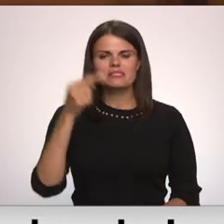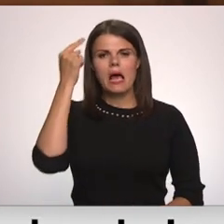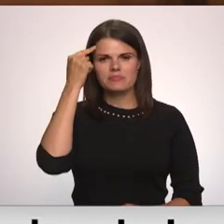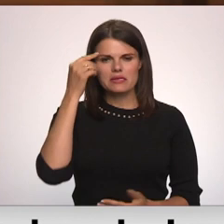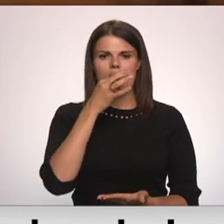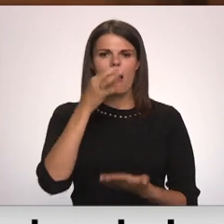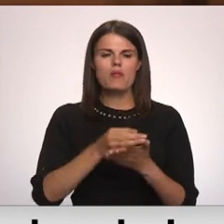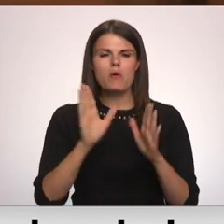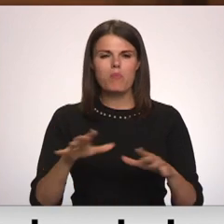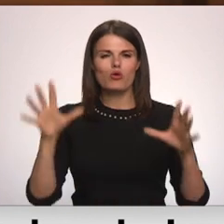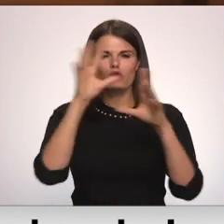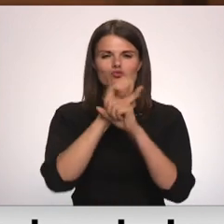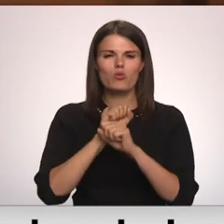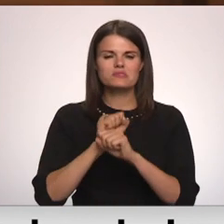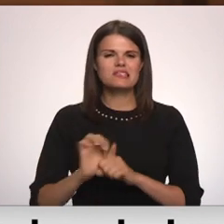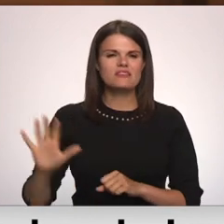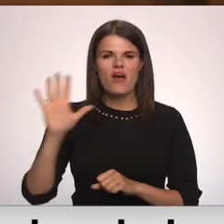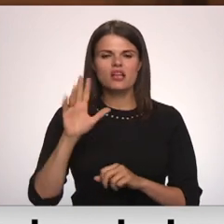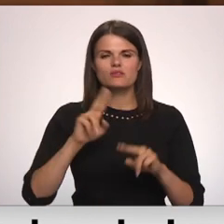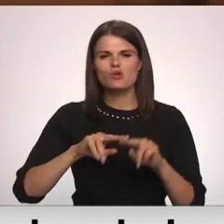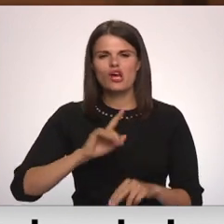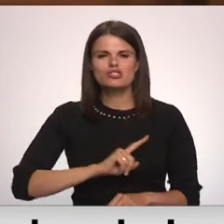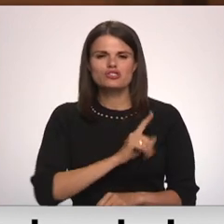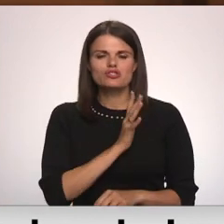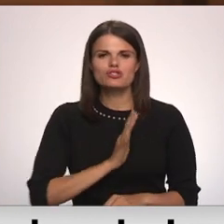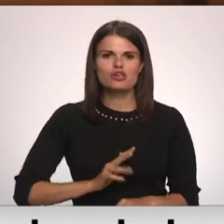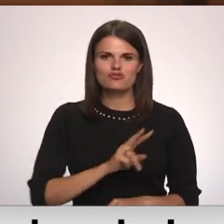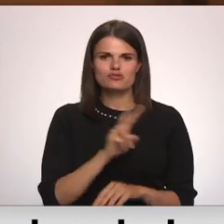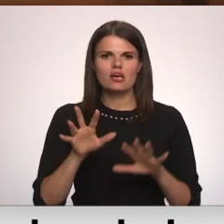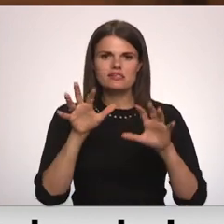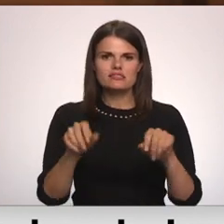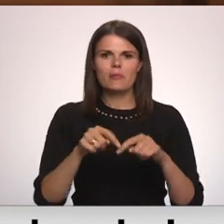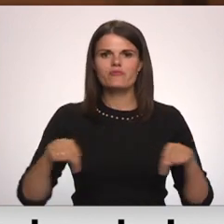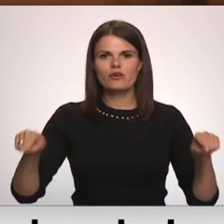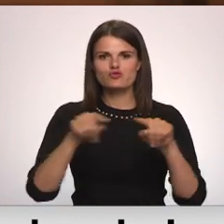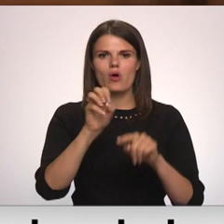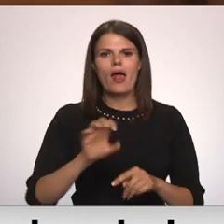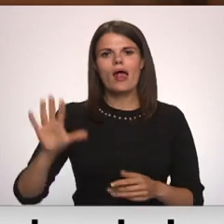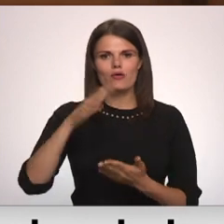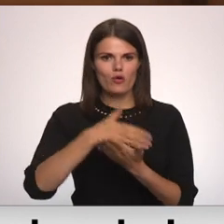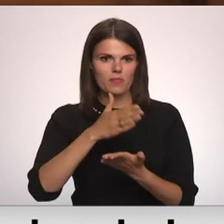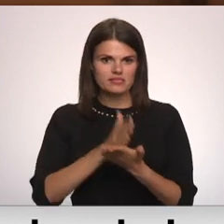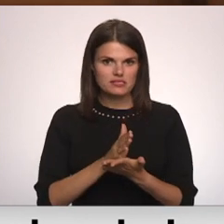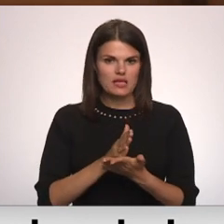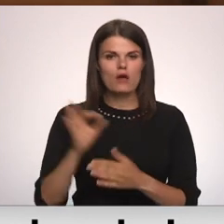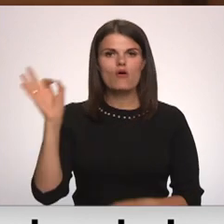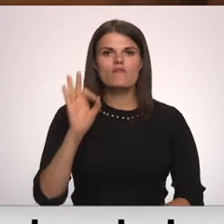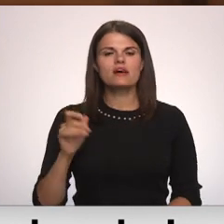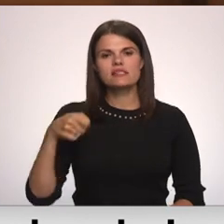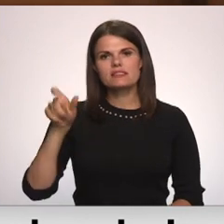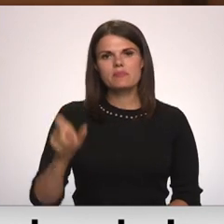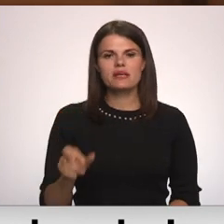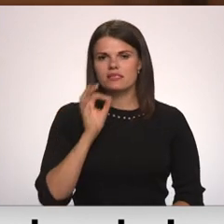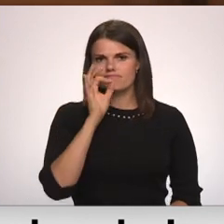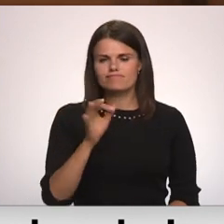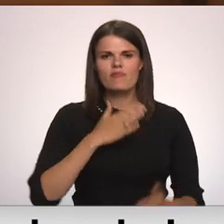atbildību par tumsas valstību un ciešanām, kas aptver šo Eiropas daļu. Vācijas prezidents pauda vēlmi, lai gūtās vēstures